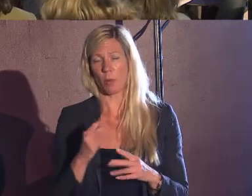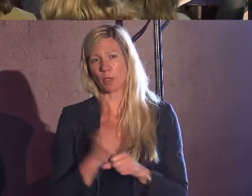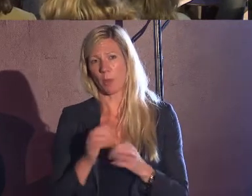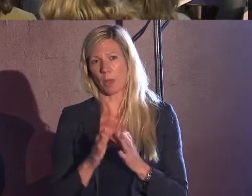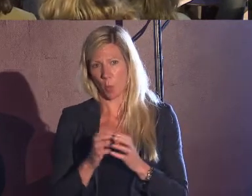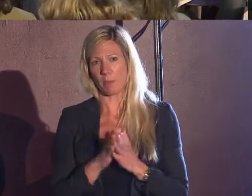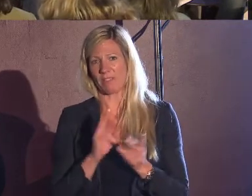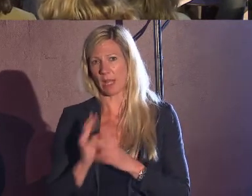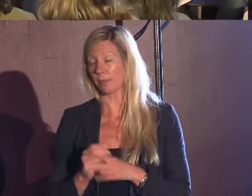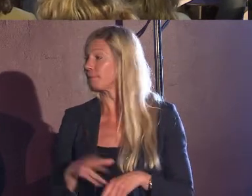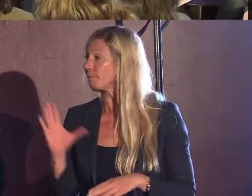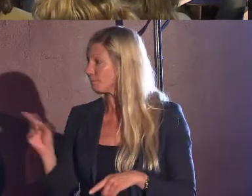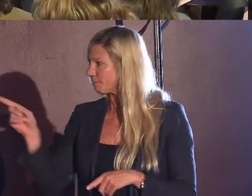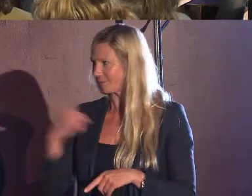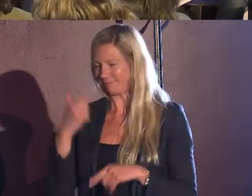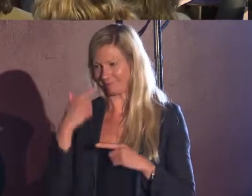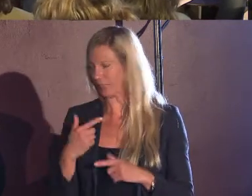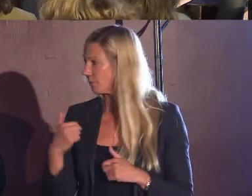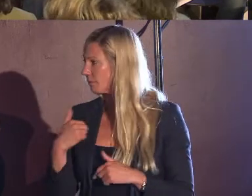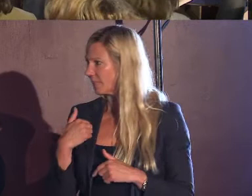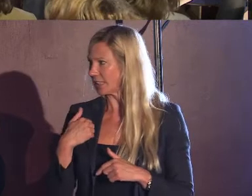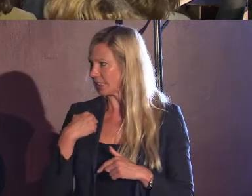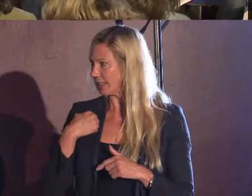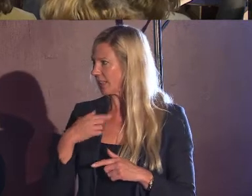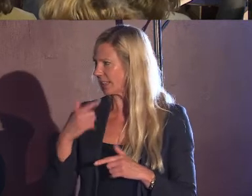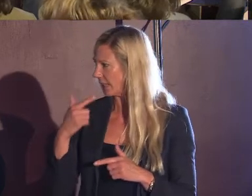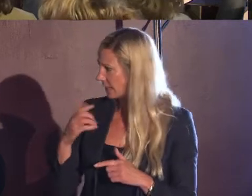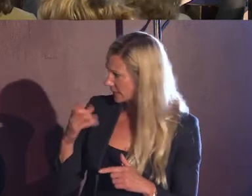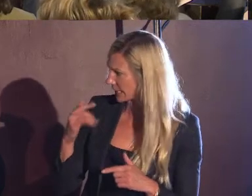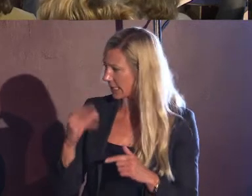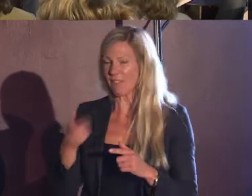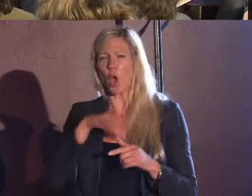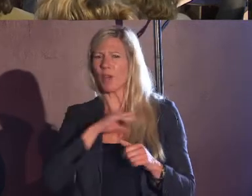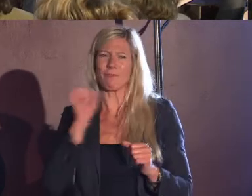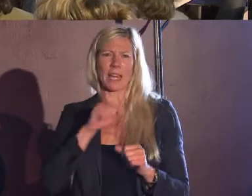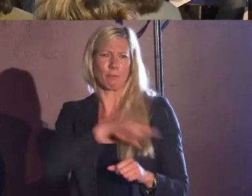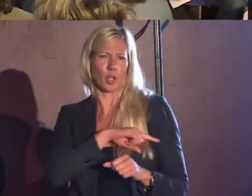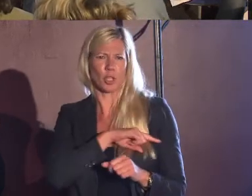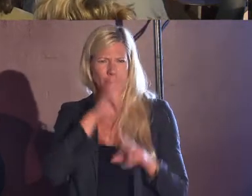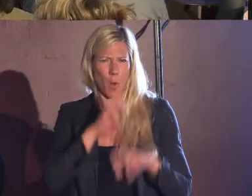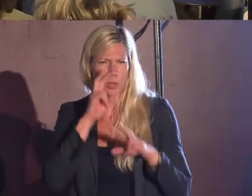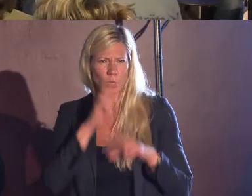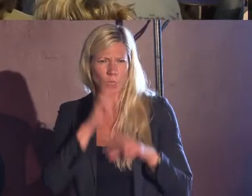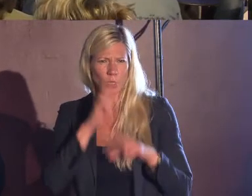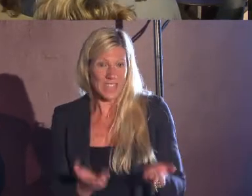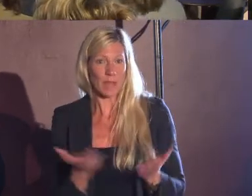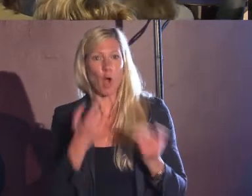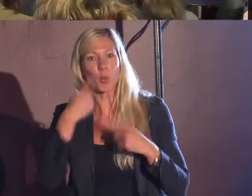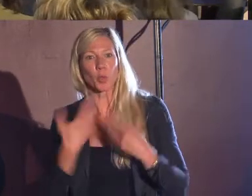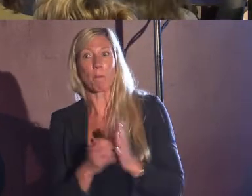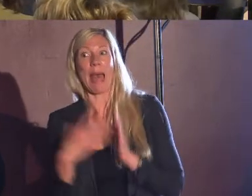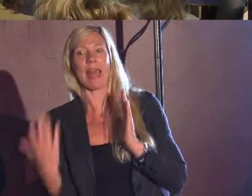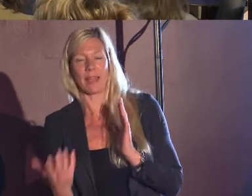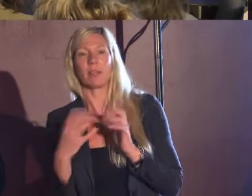Tack. Jag tänker, vi har hur mycket, jag vill lägga till det också så, Stina, vi har hur mycket forskning som helst som visar vad kultur genererar. Ja.